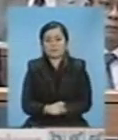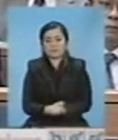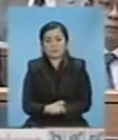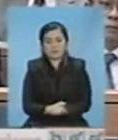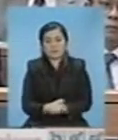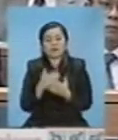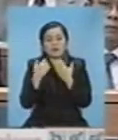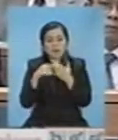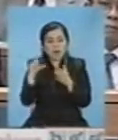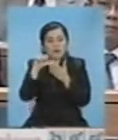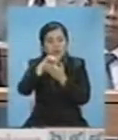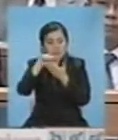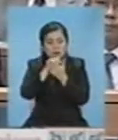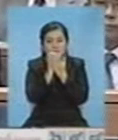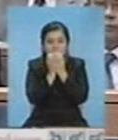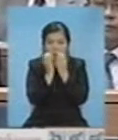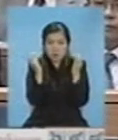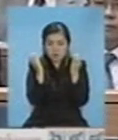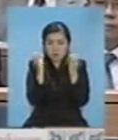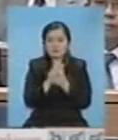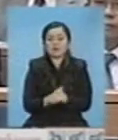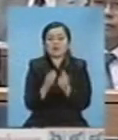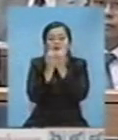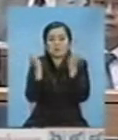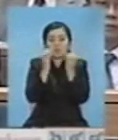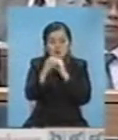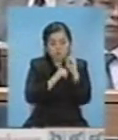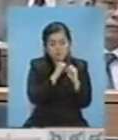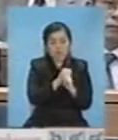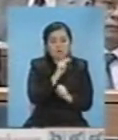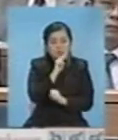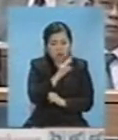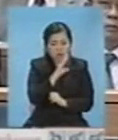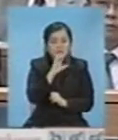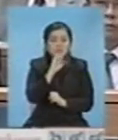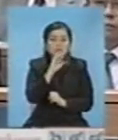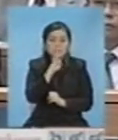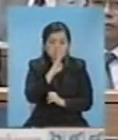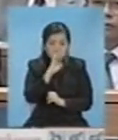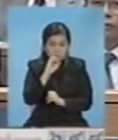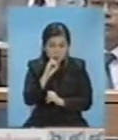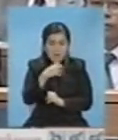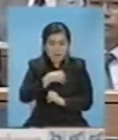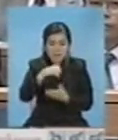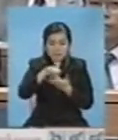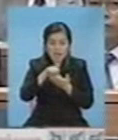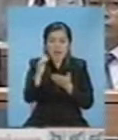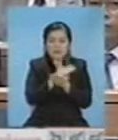การแก้รัฐธรรมนูญรัฐธรรมนูญปี40กำหนดไว้3ทางเท่านั้นถ้าจะแก้รัฐธรรมนู